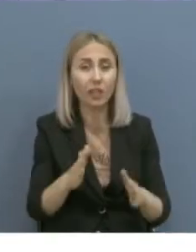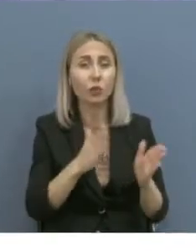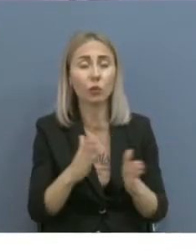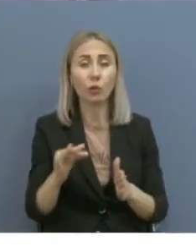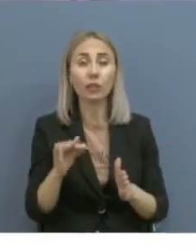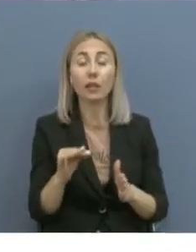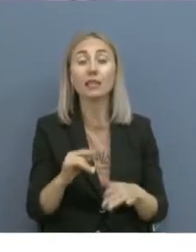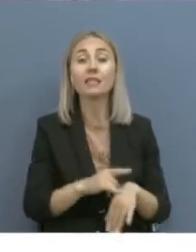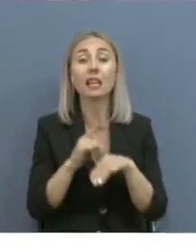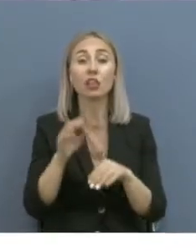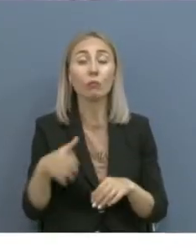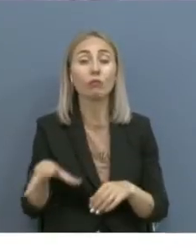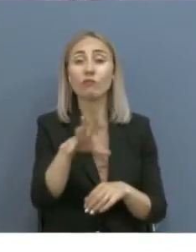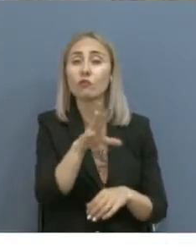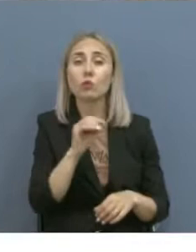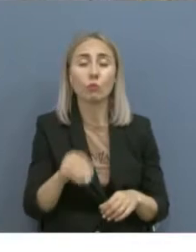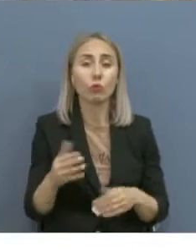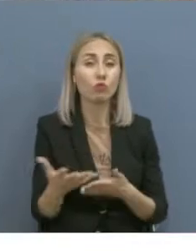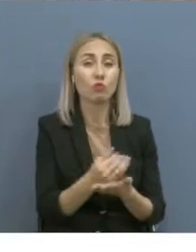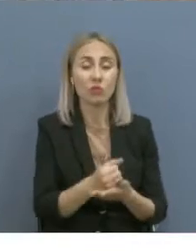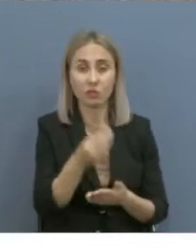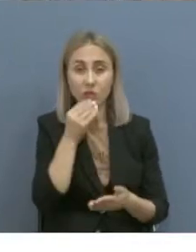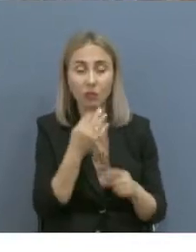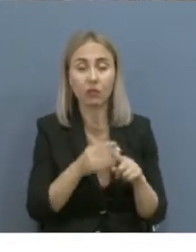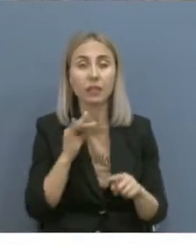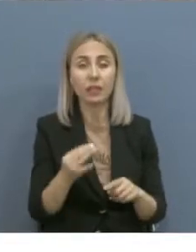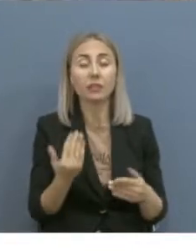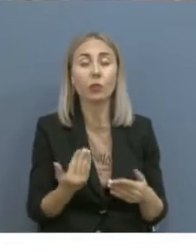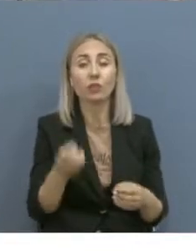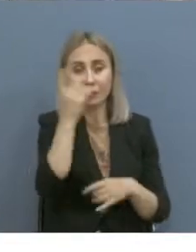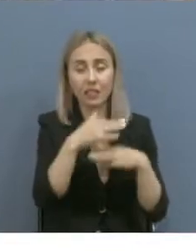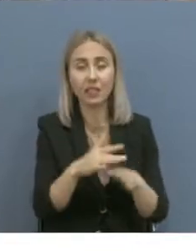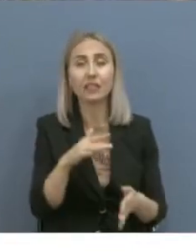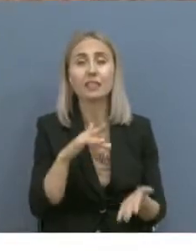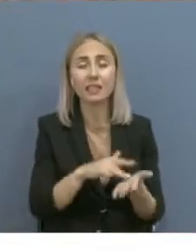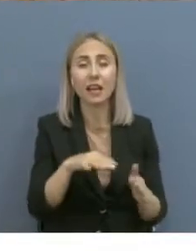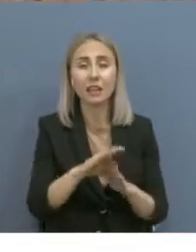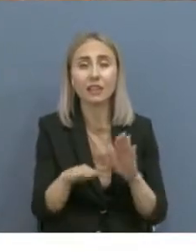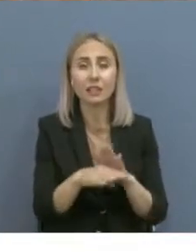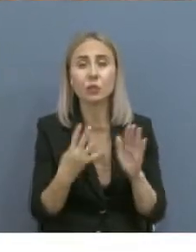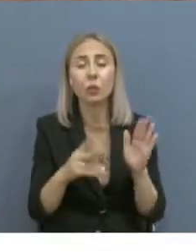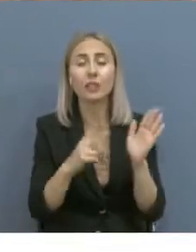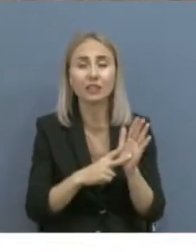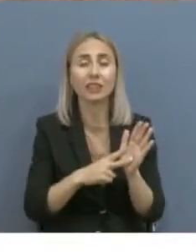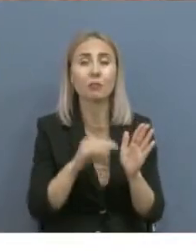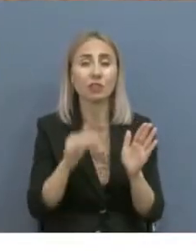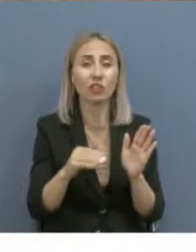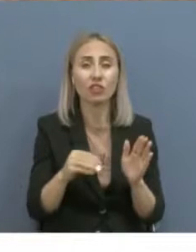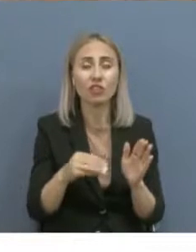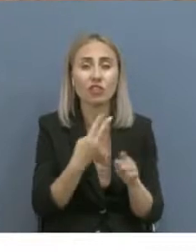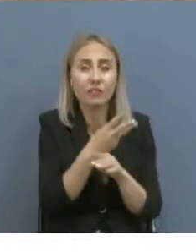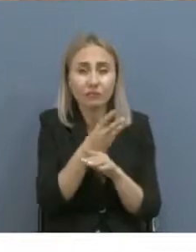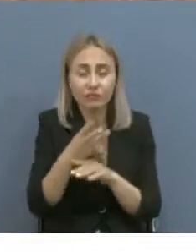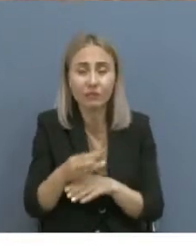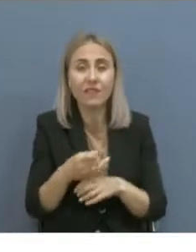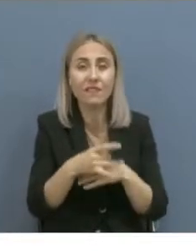орталық қоймада 47 мың литр пестицид сақталған. Ол 525 мың гектар жерді өңдеуге жетеді. Ал Ақмола облысы бойынша өңделетін